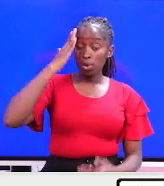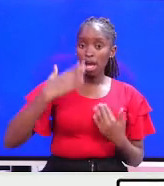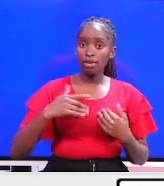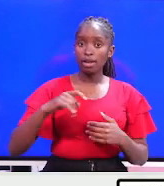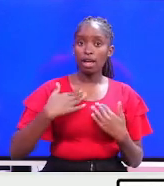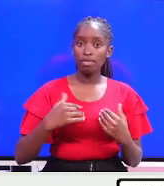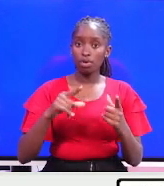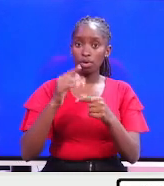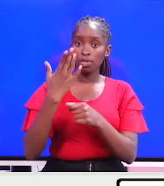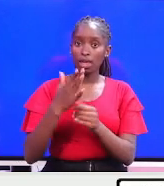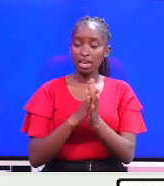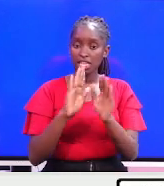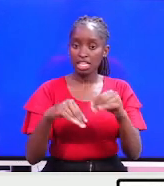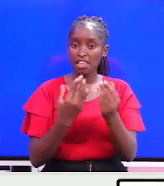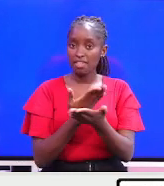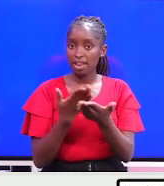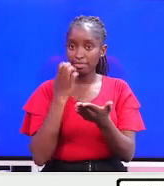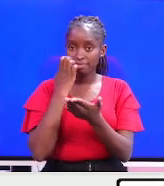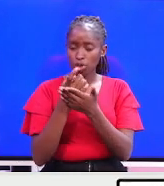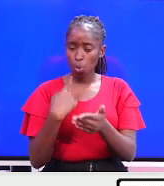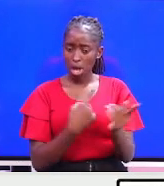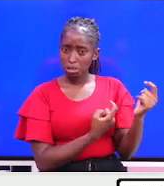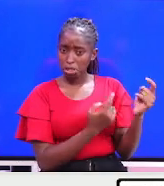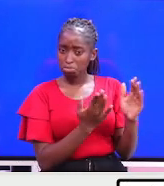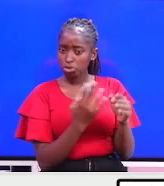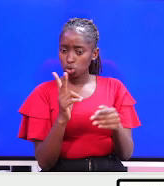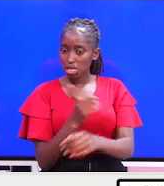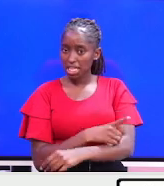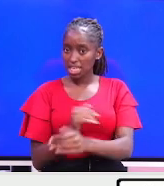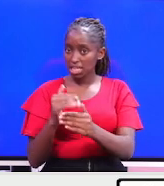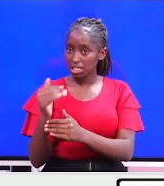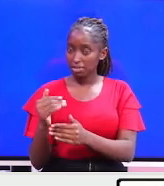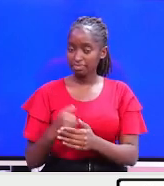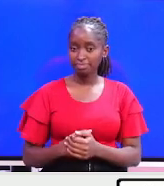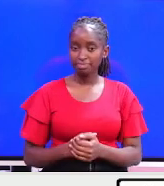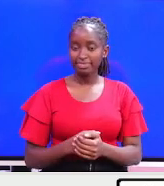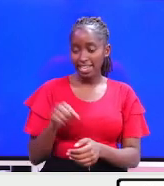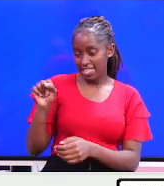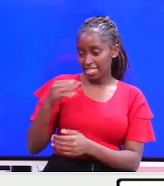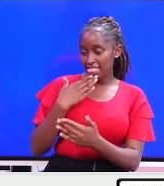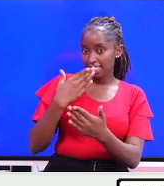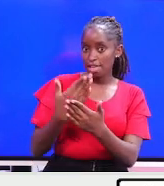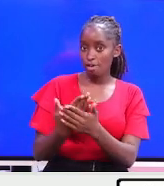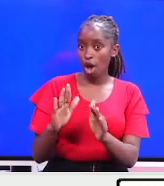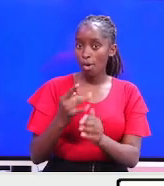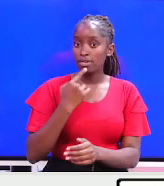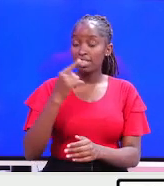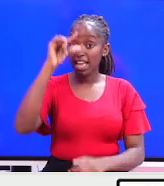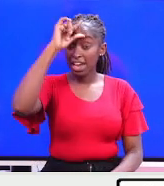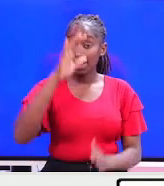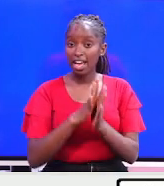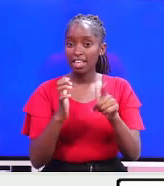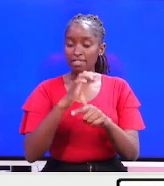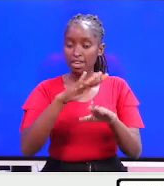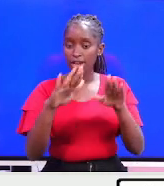mahakamani kutoa ushuhuda. Labda tutarajie nini baada ya siku mbili? Asante sana. Vile nilivyosema ni kwamba gavana na yule naibu gavana anayeondoka,